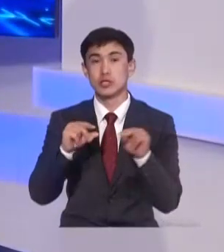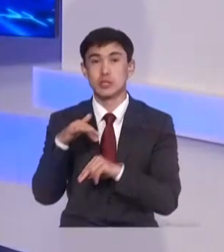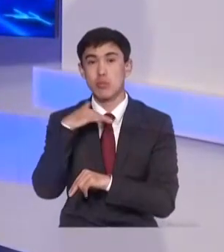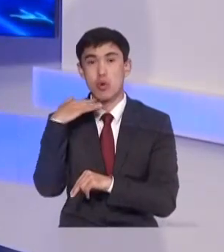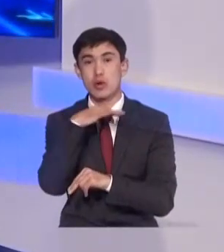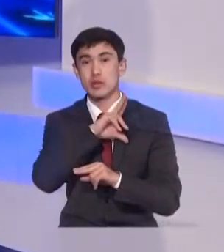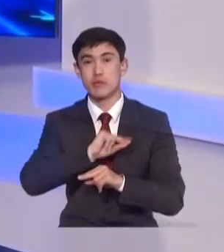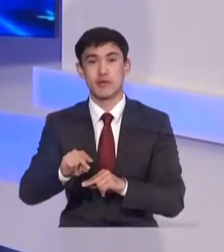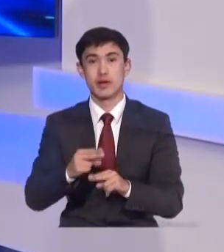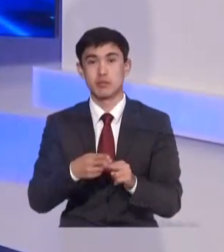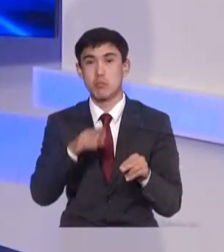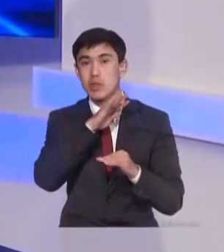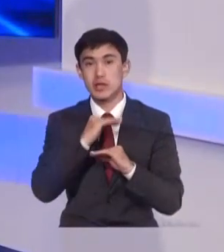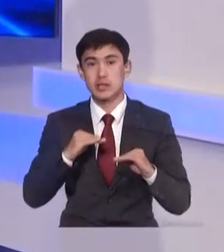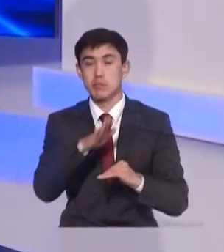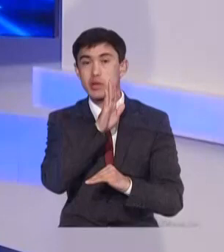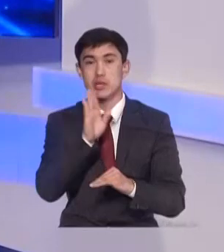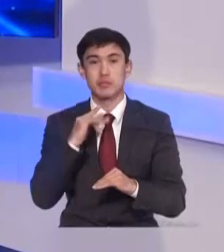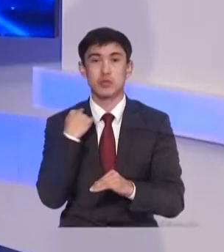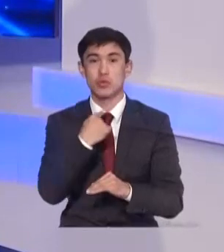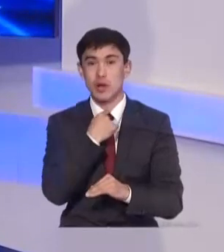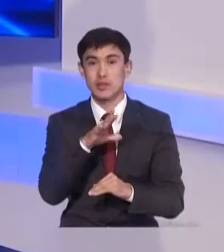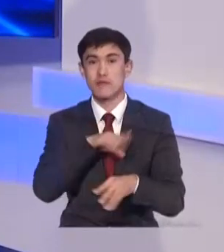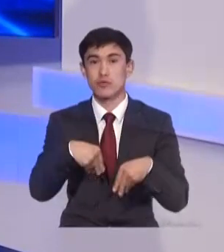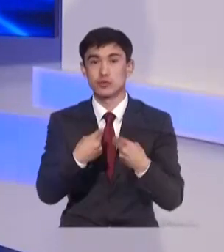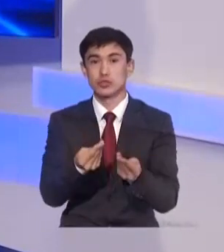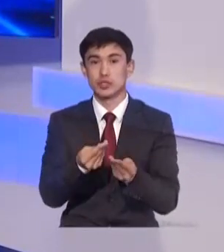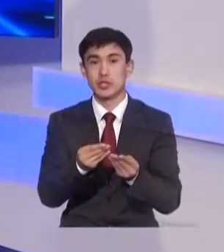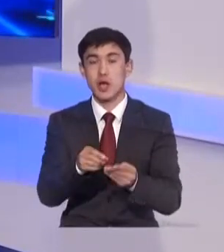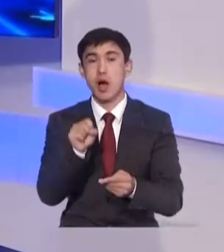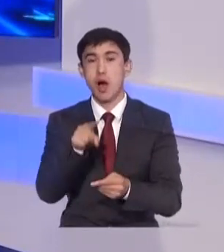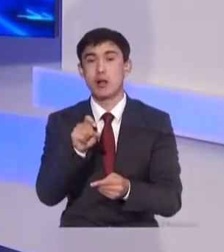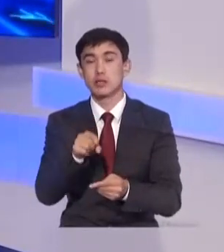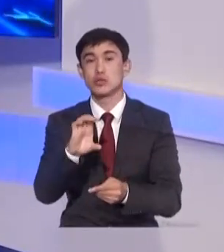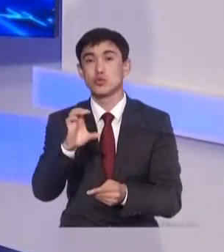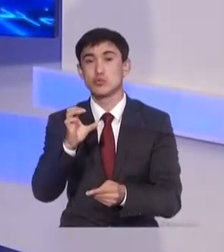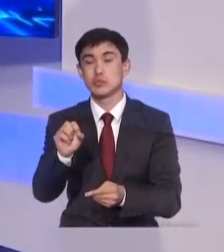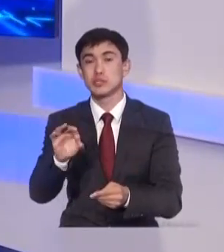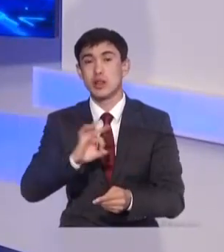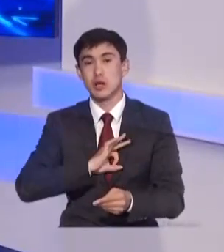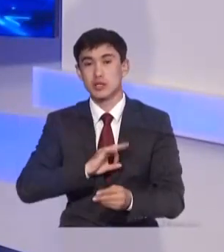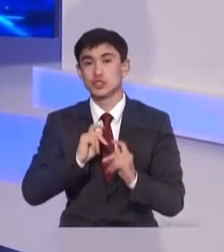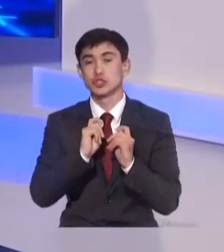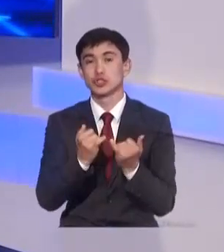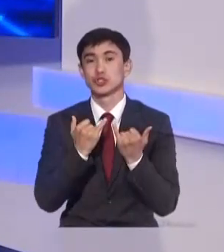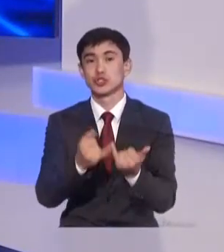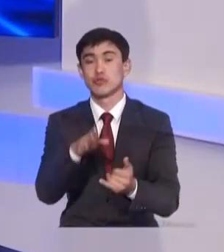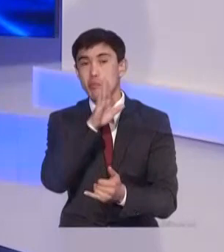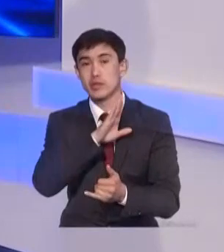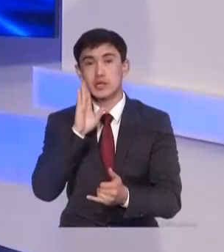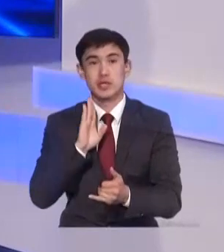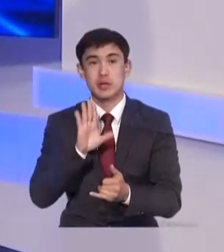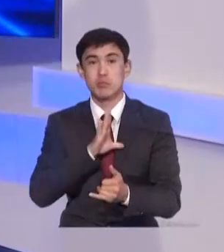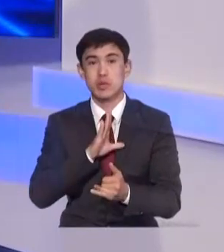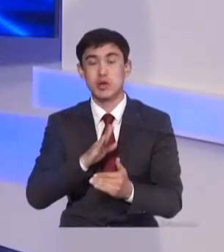Счастья много не бывает. Многодетным матерям Талдыкургана вручены подвески «Алтын» и «Көмес алха». Чествование матерей героинь